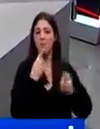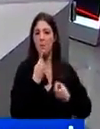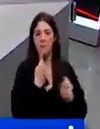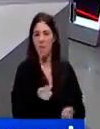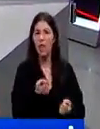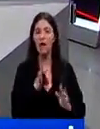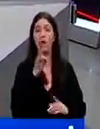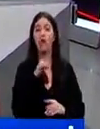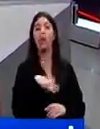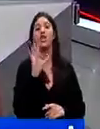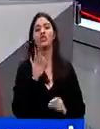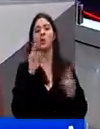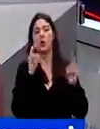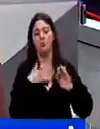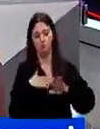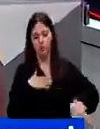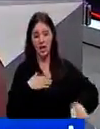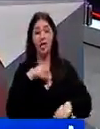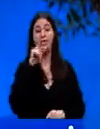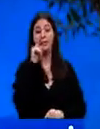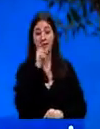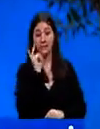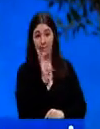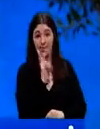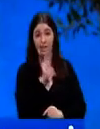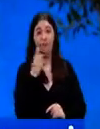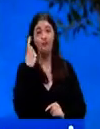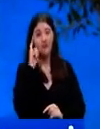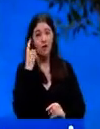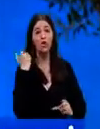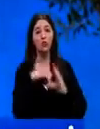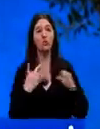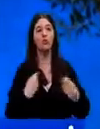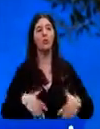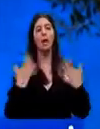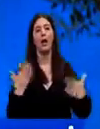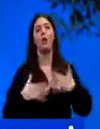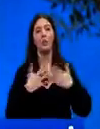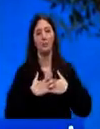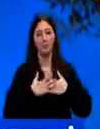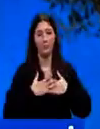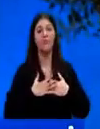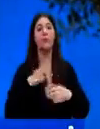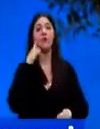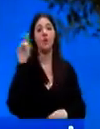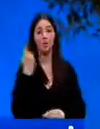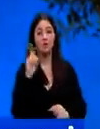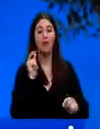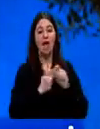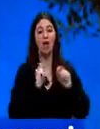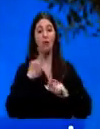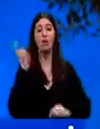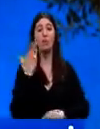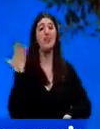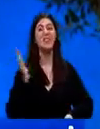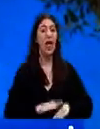ama onlar değil şimdiki mesele. Sizin görüş ve yorumunuzu merak ediyorum. Hükümet ve ekonomi yönetimi ne